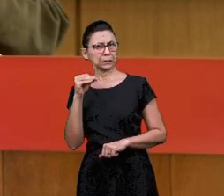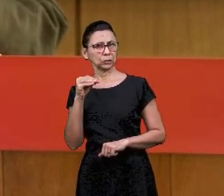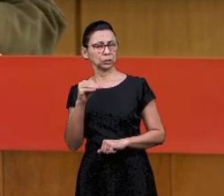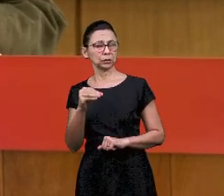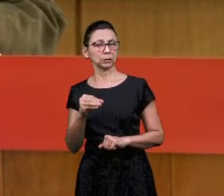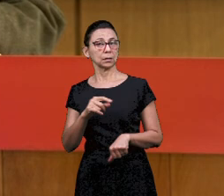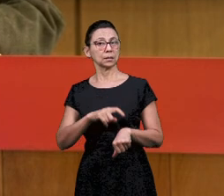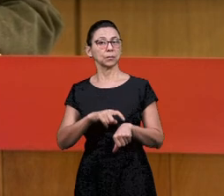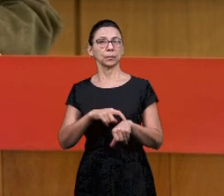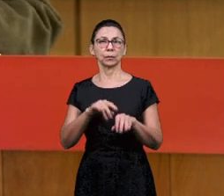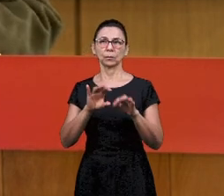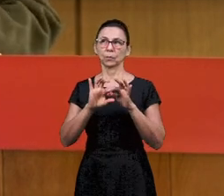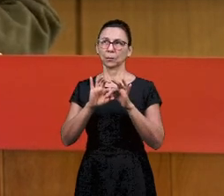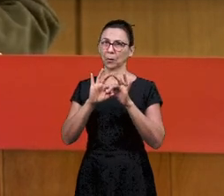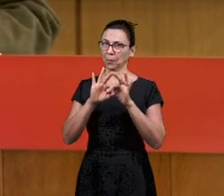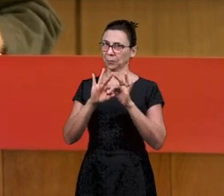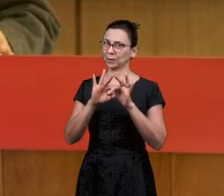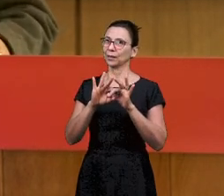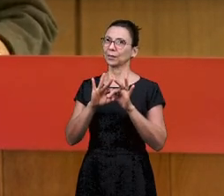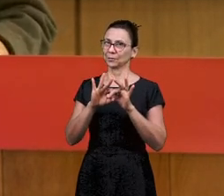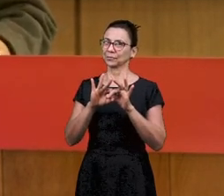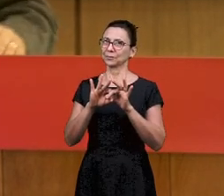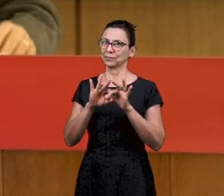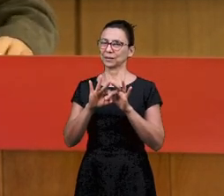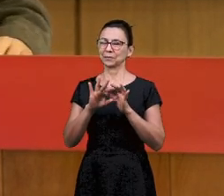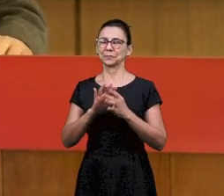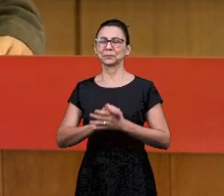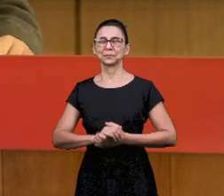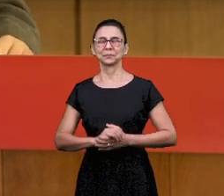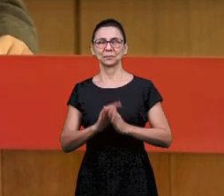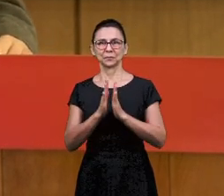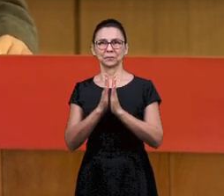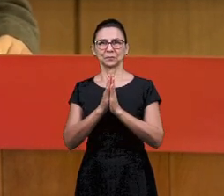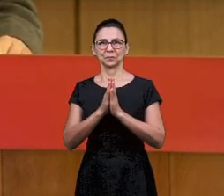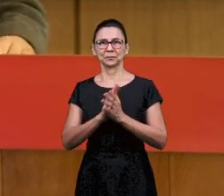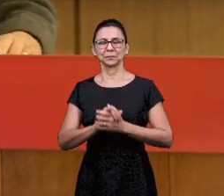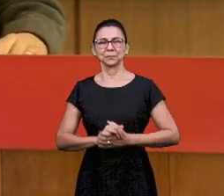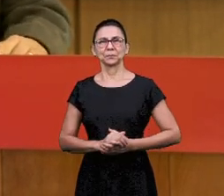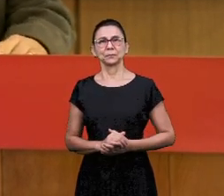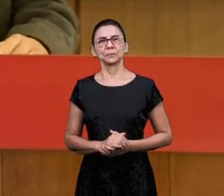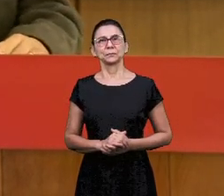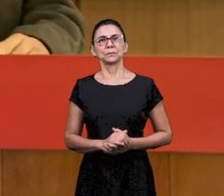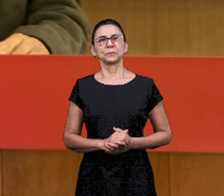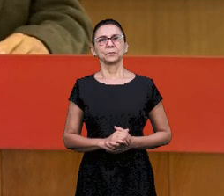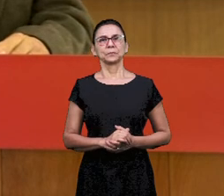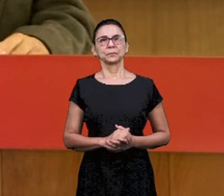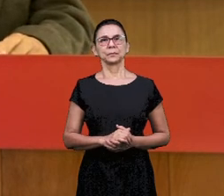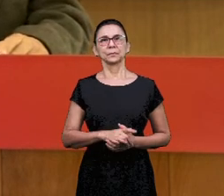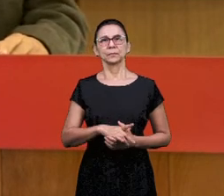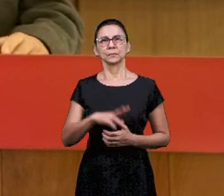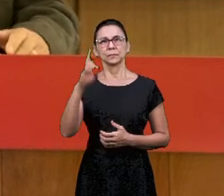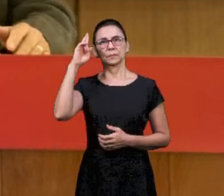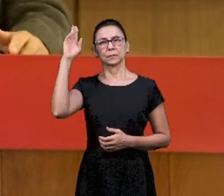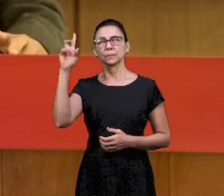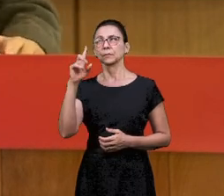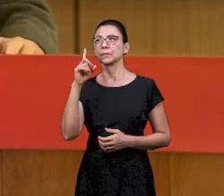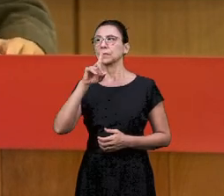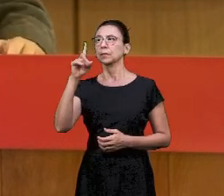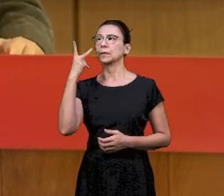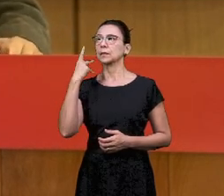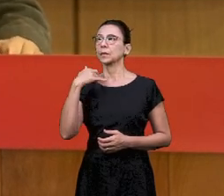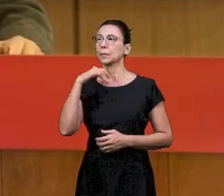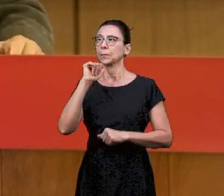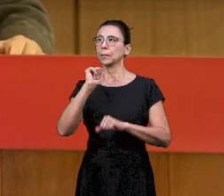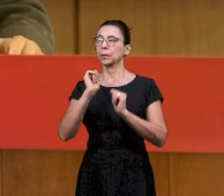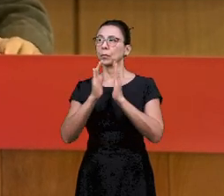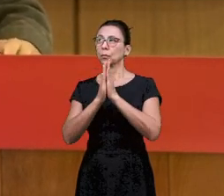sont, soient devant le Seigneur. Fermez vos yeux, nous allons prier au Seigneur. Prions. Seigneur notre Dieu et Père, nous prions à toi en ce